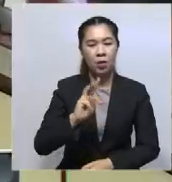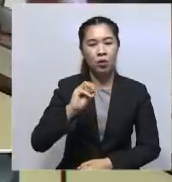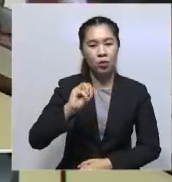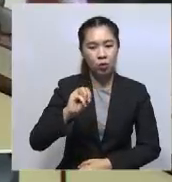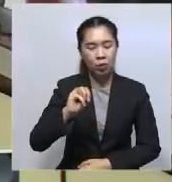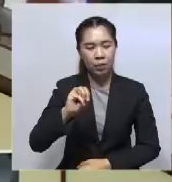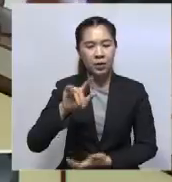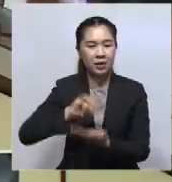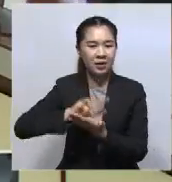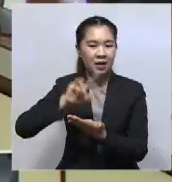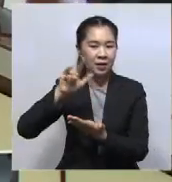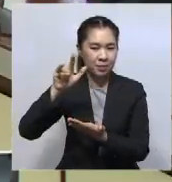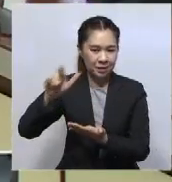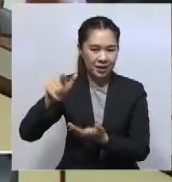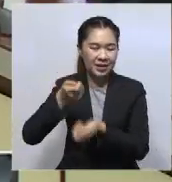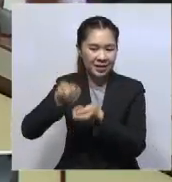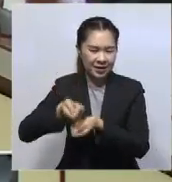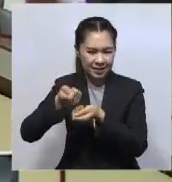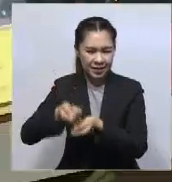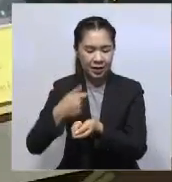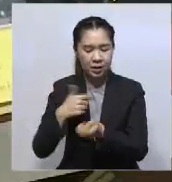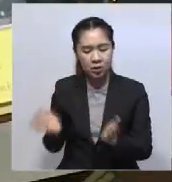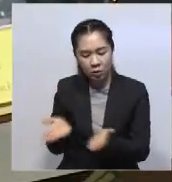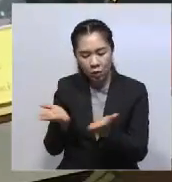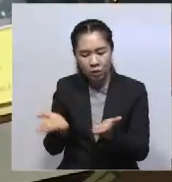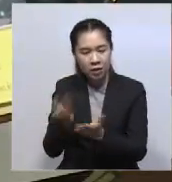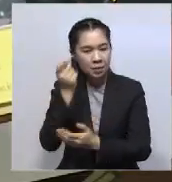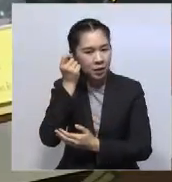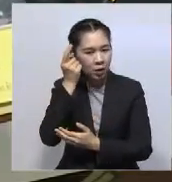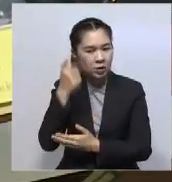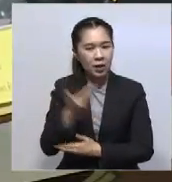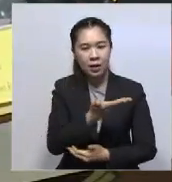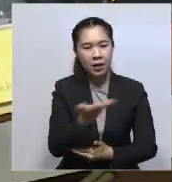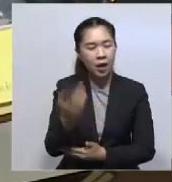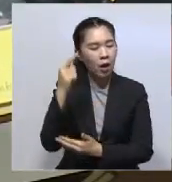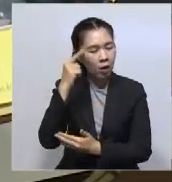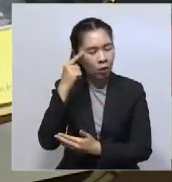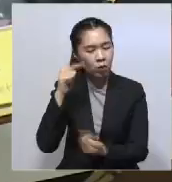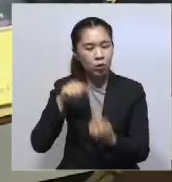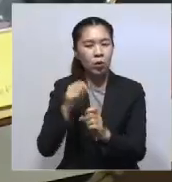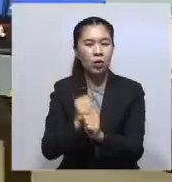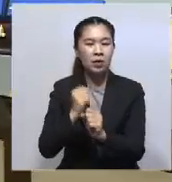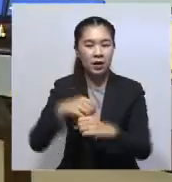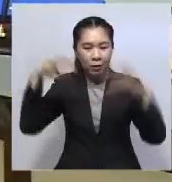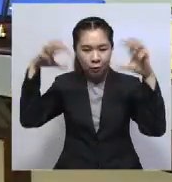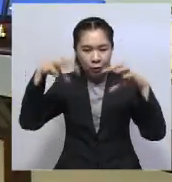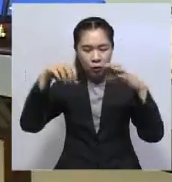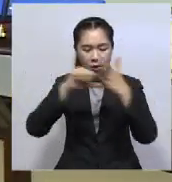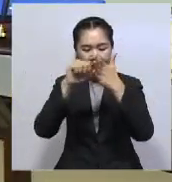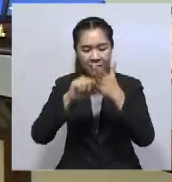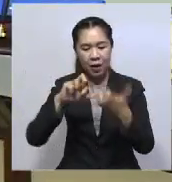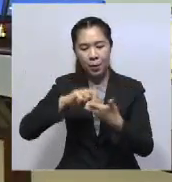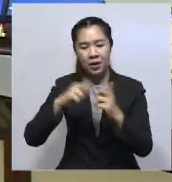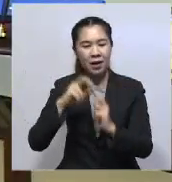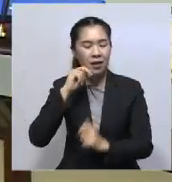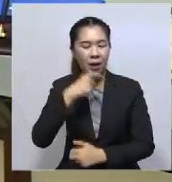เกษตรกับกรมประชาสัมพันธ์เพื่อส่งเสริมความเข้าใจและสร้างการรับรู้การปฏิบัติการฝนหลวงเพื่อแก้ไขปัญหาภัยแล้งและภัย